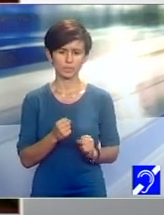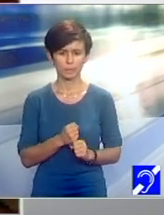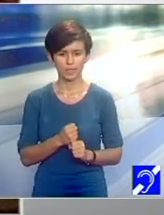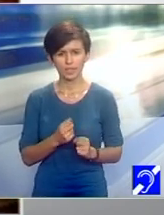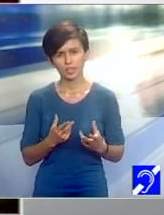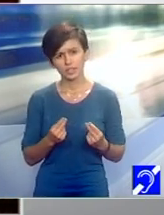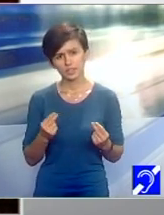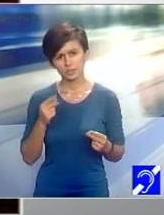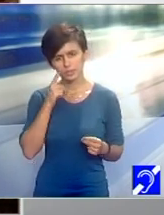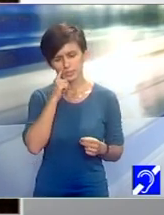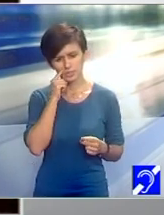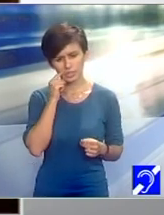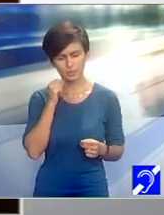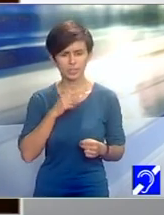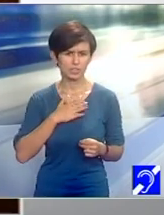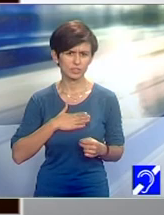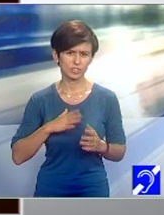este tentată să distrugă,